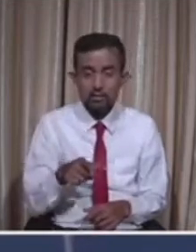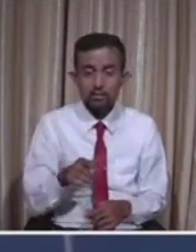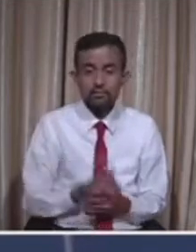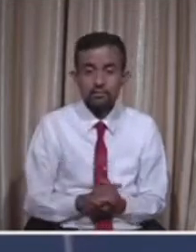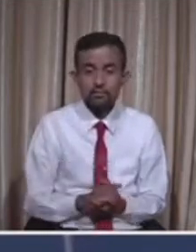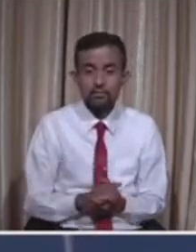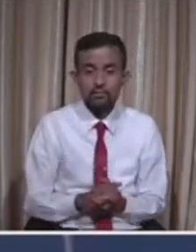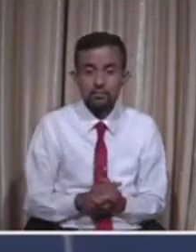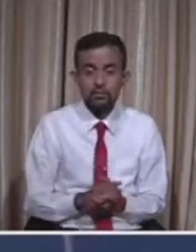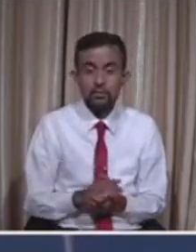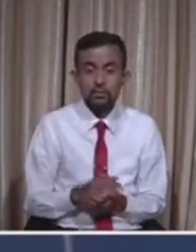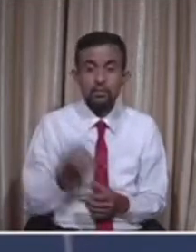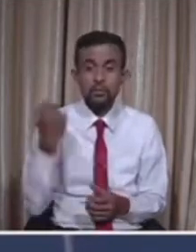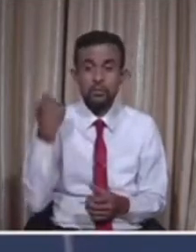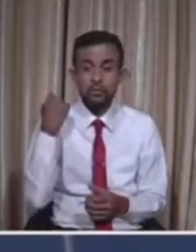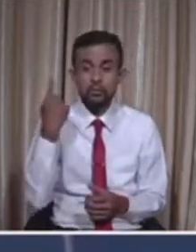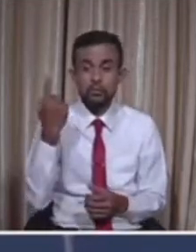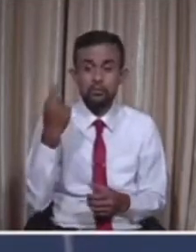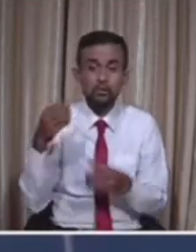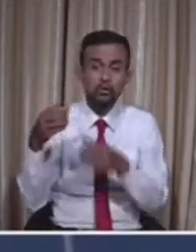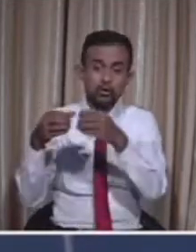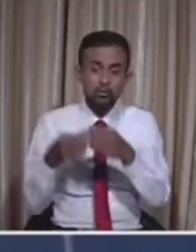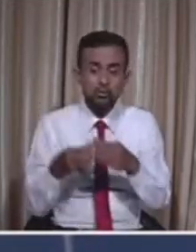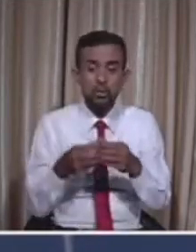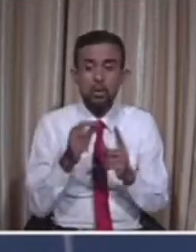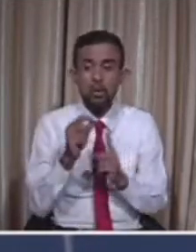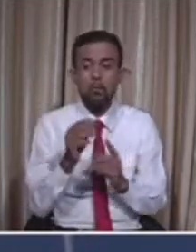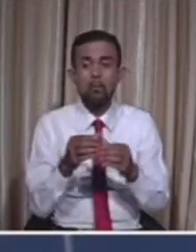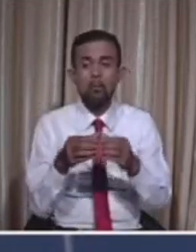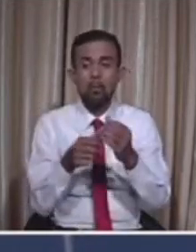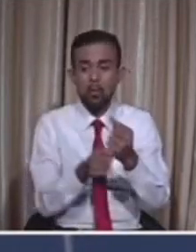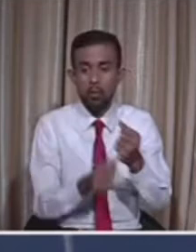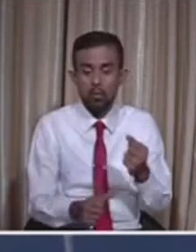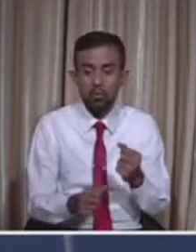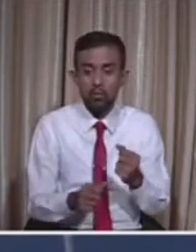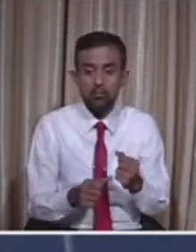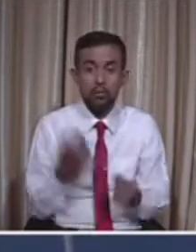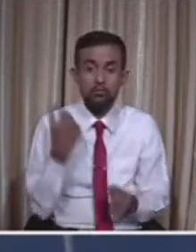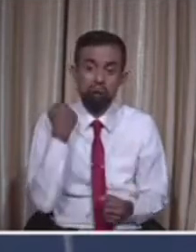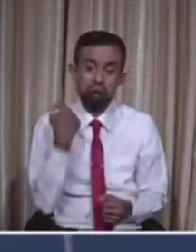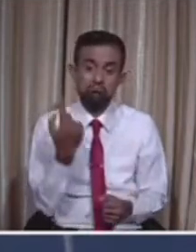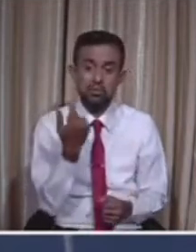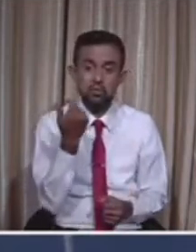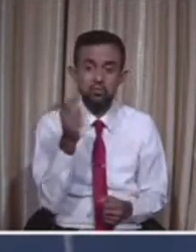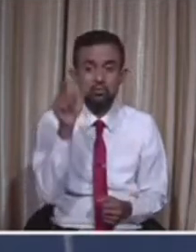visheshayenma yang prabhu palantiyak niyojane karana piris e wagema dana kuwereyo